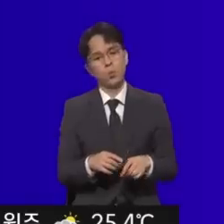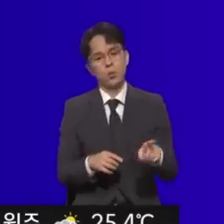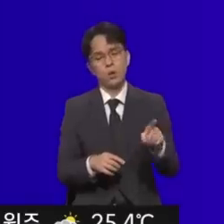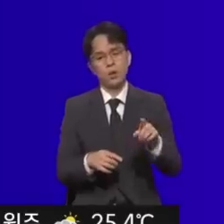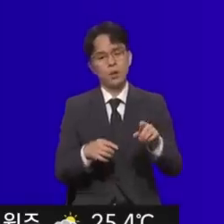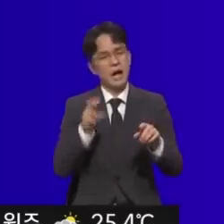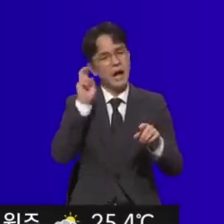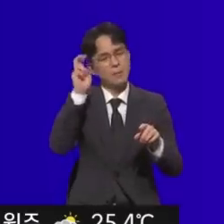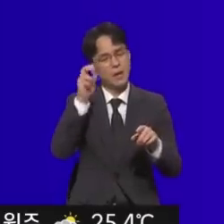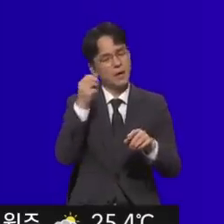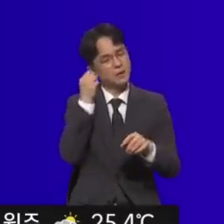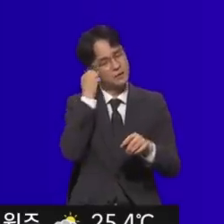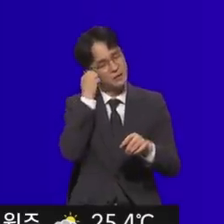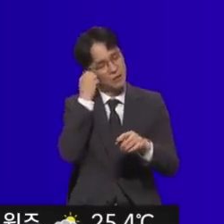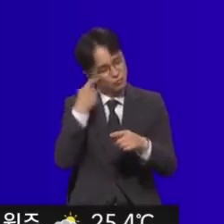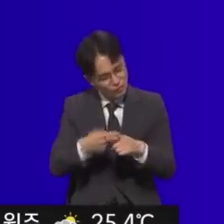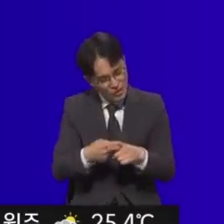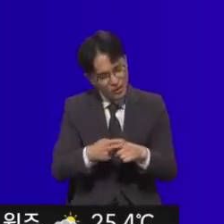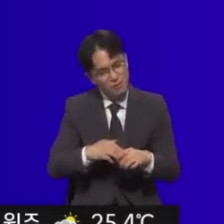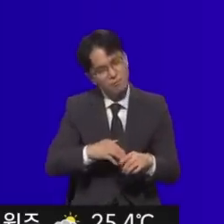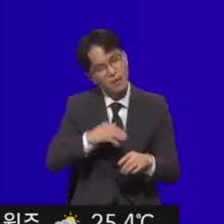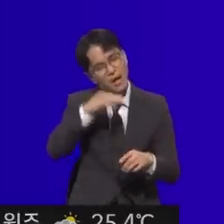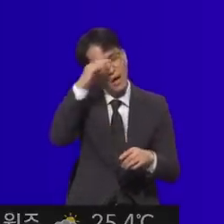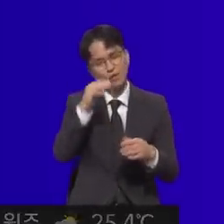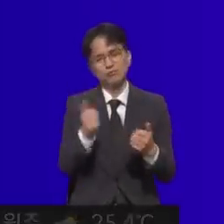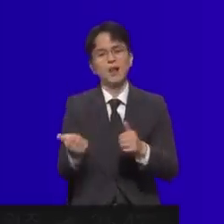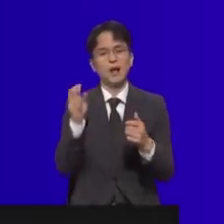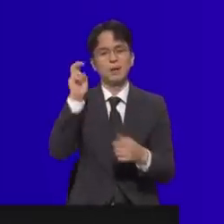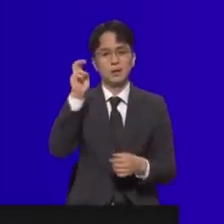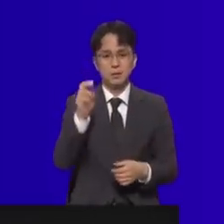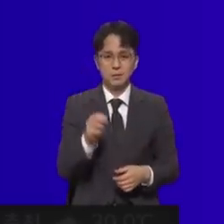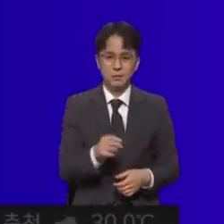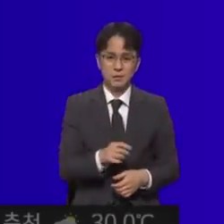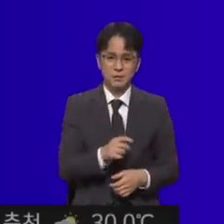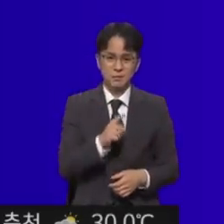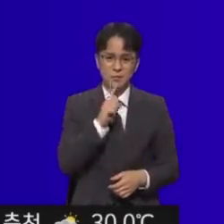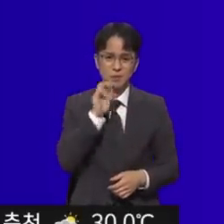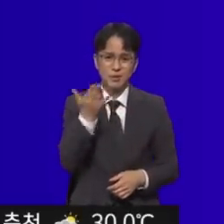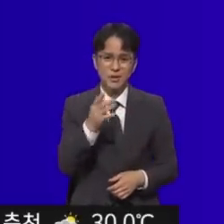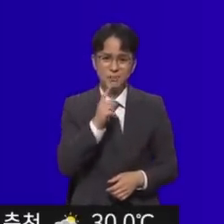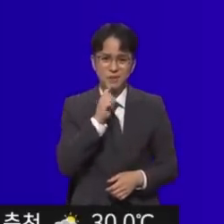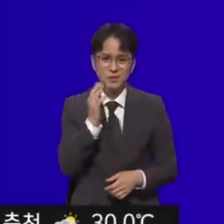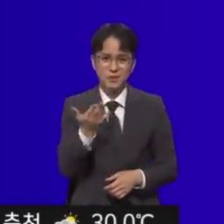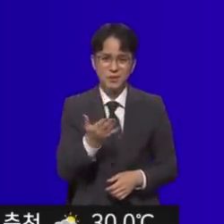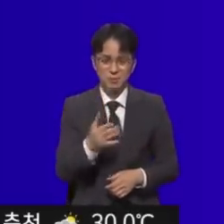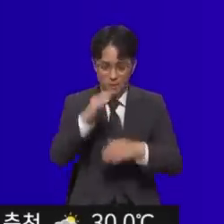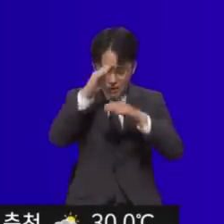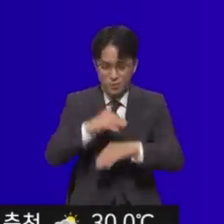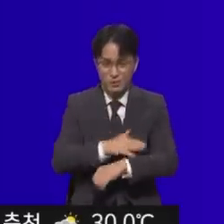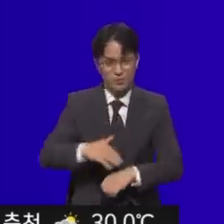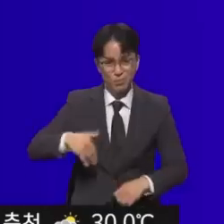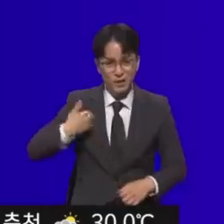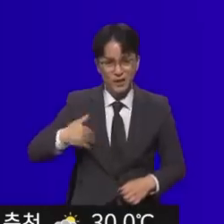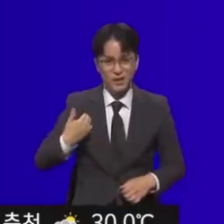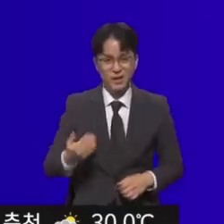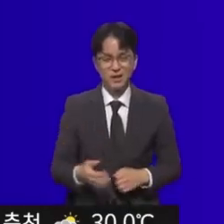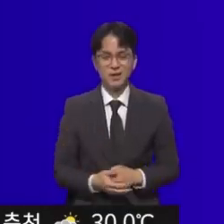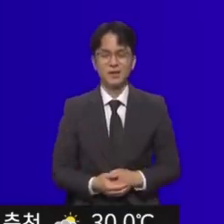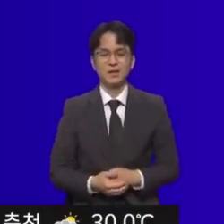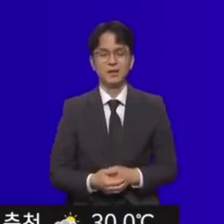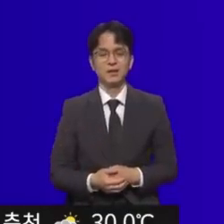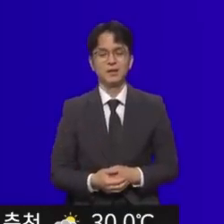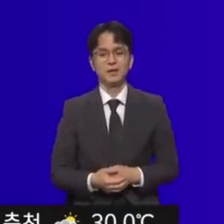그 상황에 대해서 대통령은 모르고 같단 얘기인데 저녁 그렇죠 그러면 사진 찍으러 간 겁니까 그러니까 이게 진짜 저는 참담하고 아주